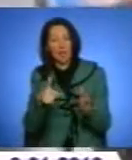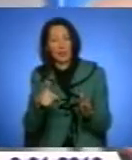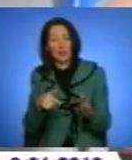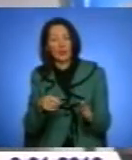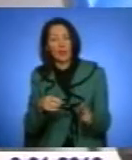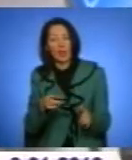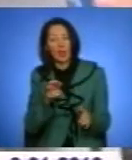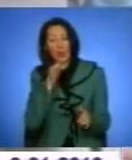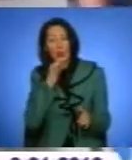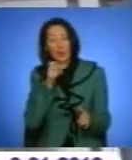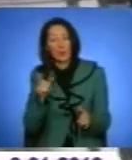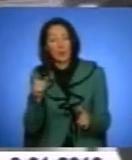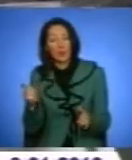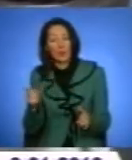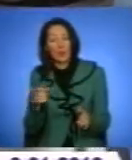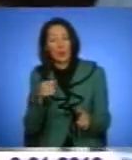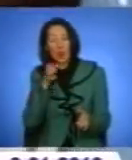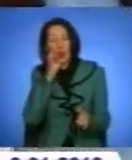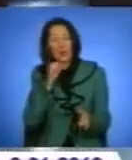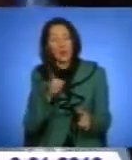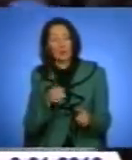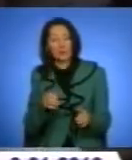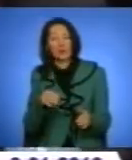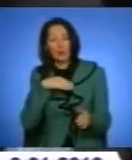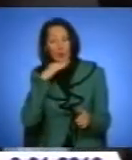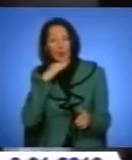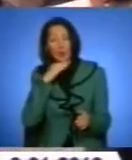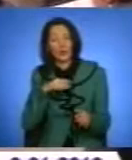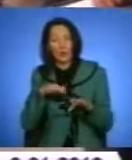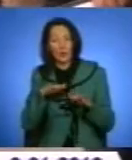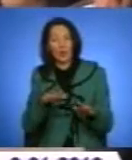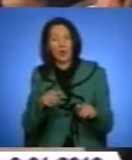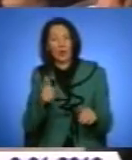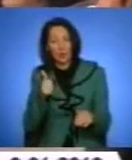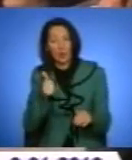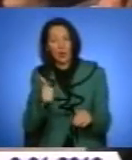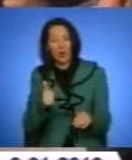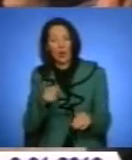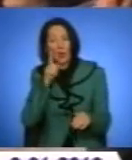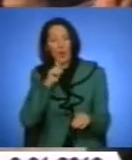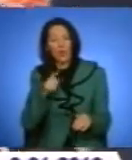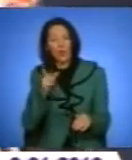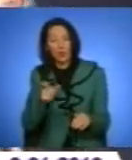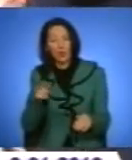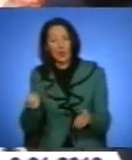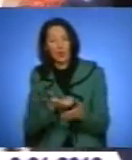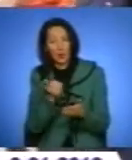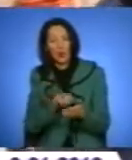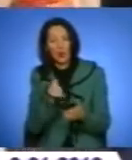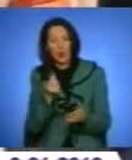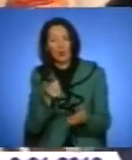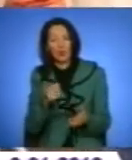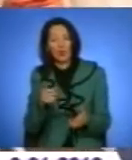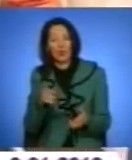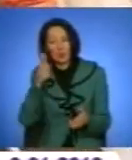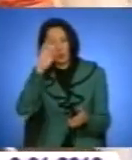Любителів оковитої ніколи не бракувало, тож справи йшли вдало. Але поки бізнесмени заробляли гроші, їх клієнти втрачали здоров'я.